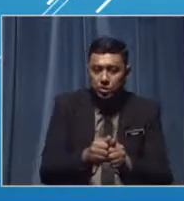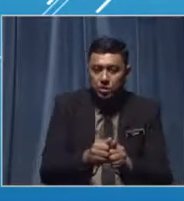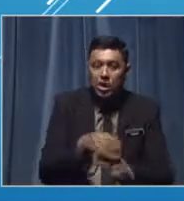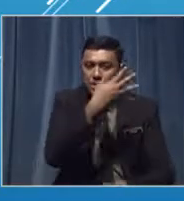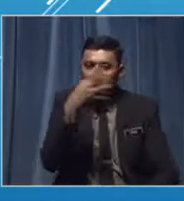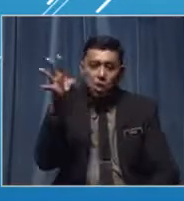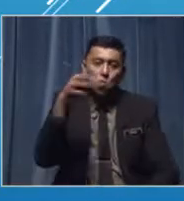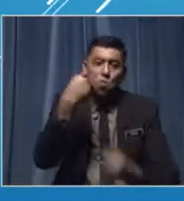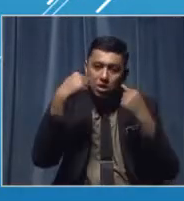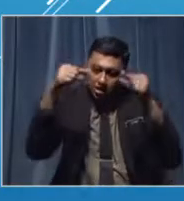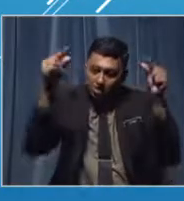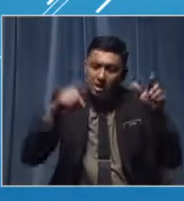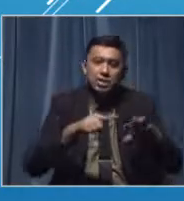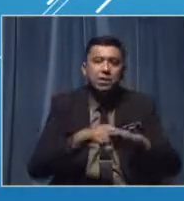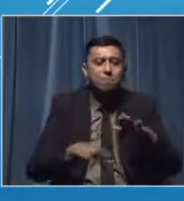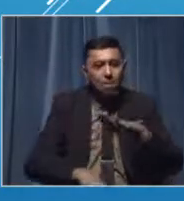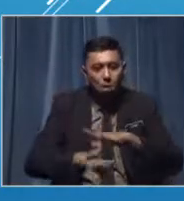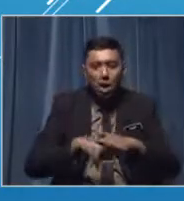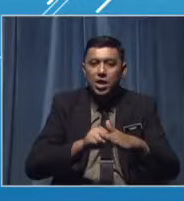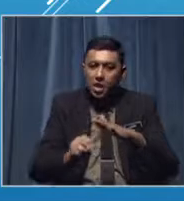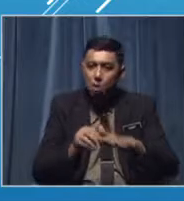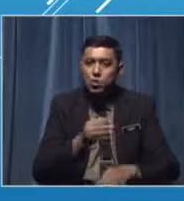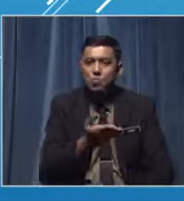jalur gemilang di bawah naunganmu?